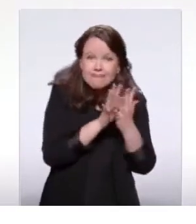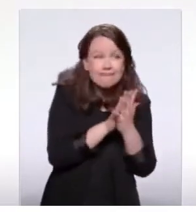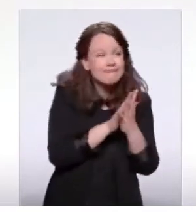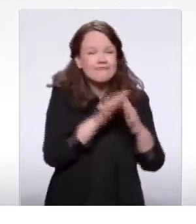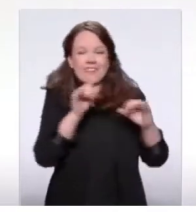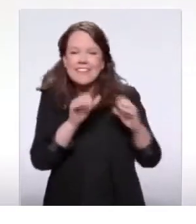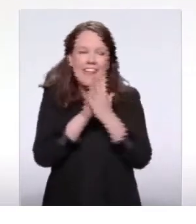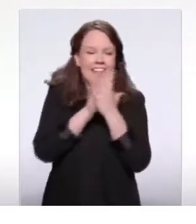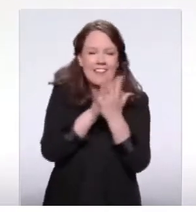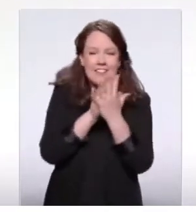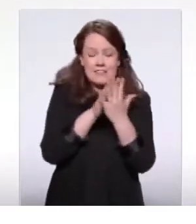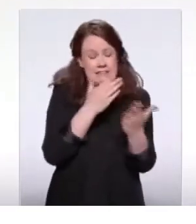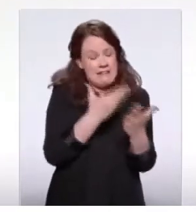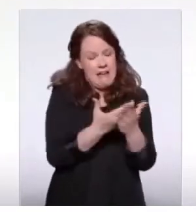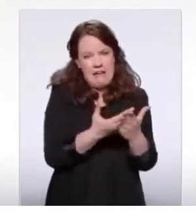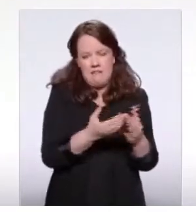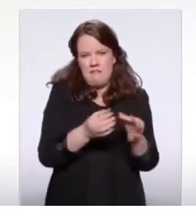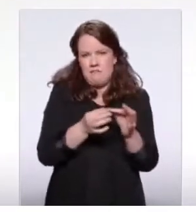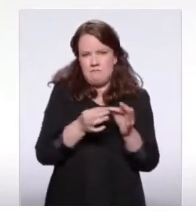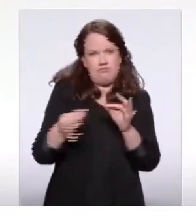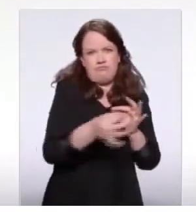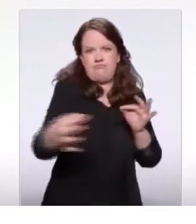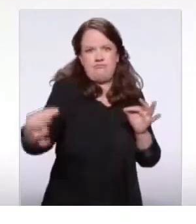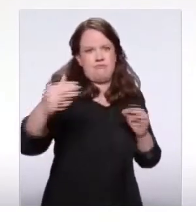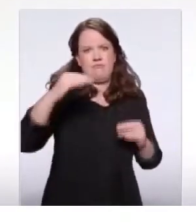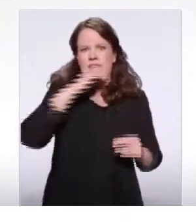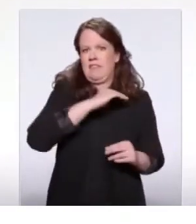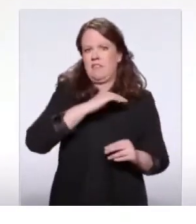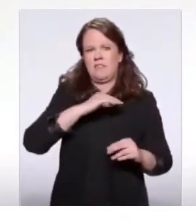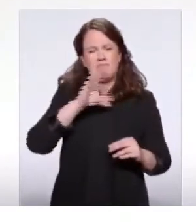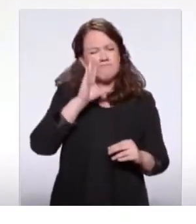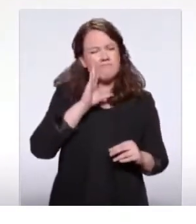nous nous contaminons le plus. Il faut donc faire cet effort.